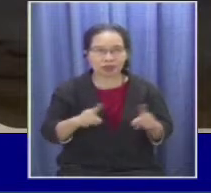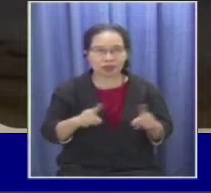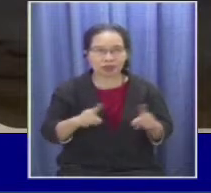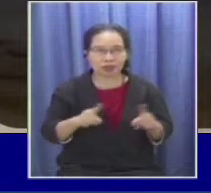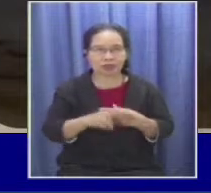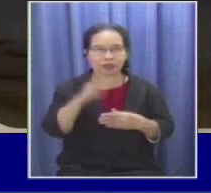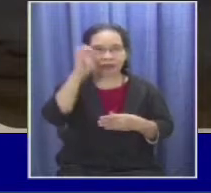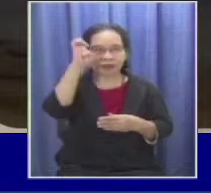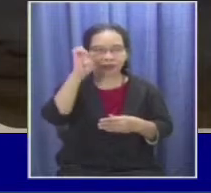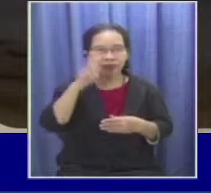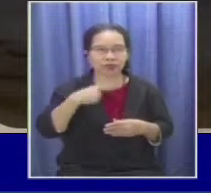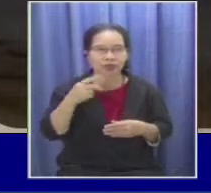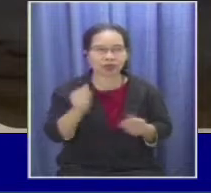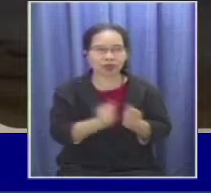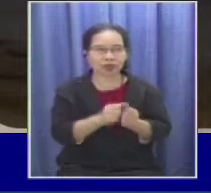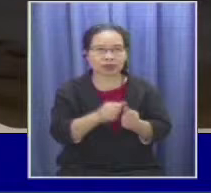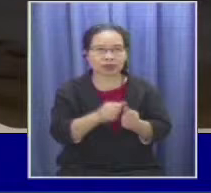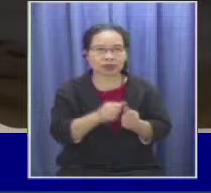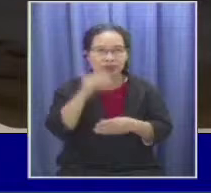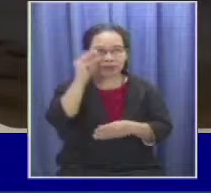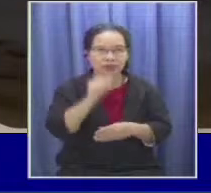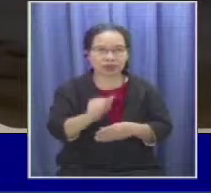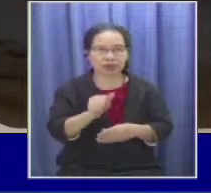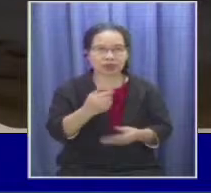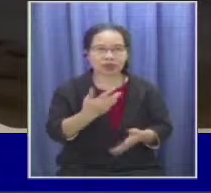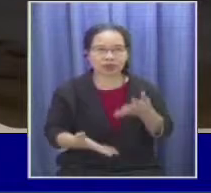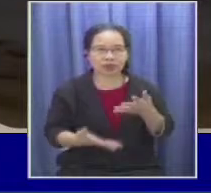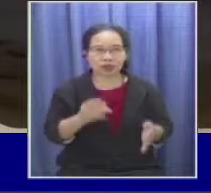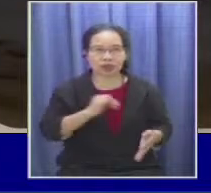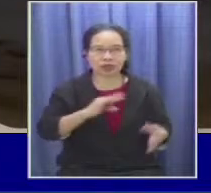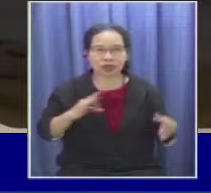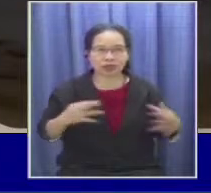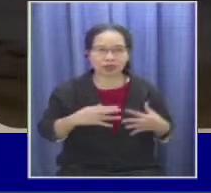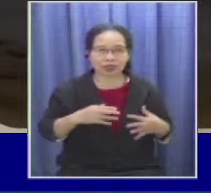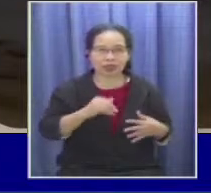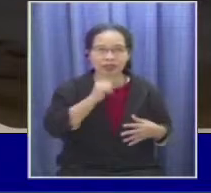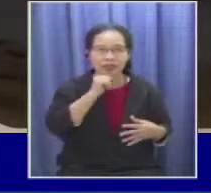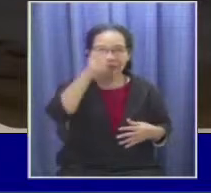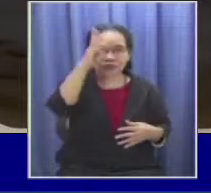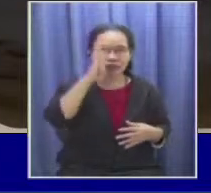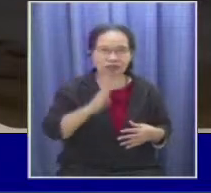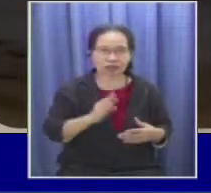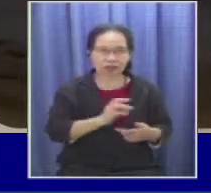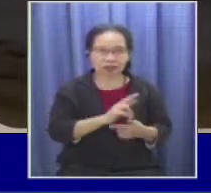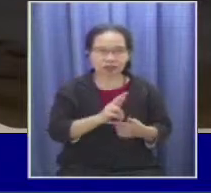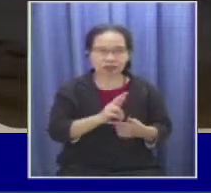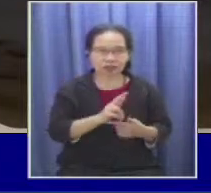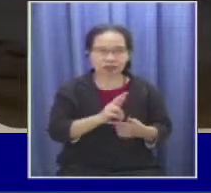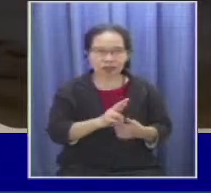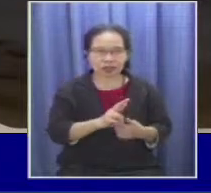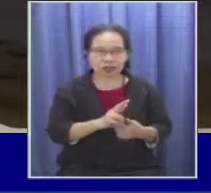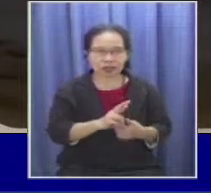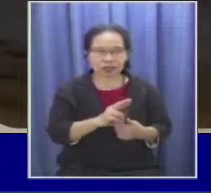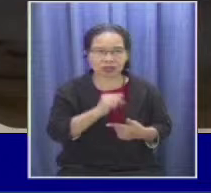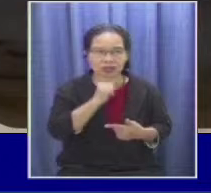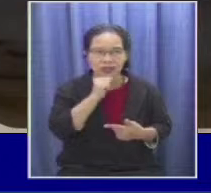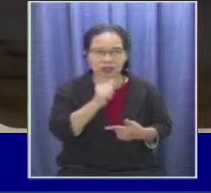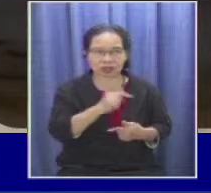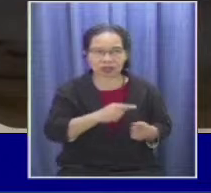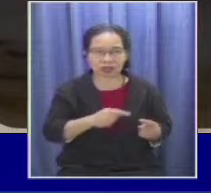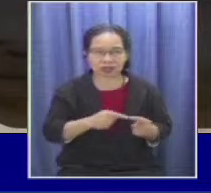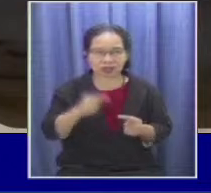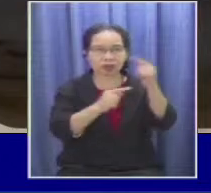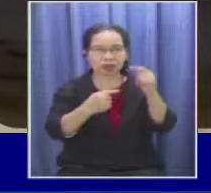na wampene ma no kyerɛ kakra na kyerɛ yi no woka ne tirim sɛ Mensuro wo Nyankopon na memfere